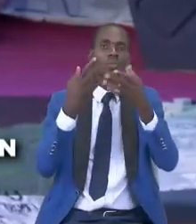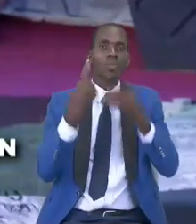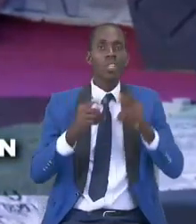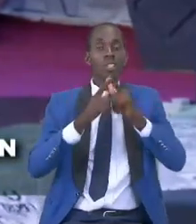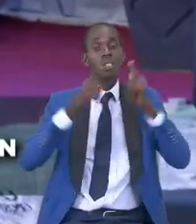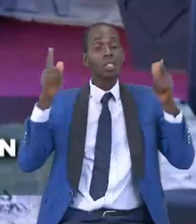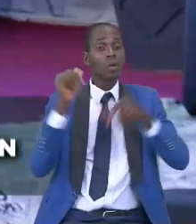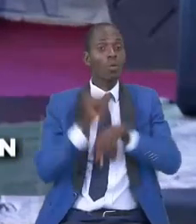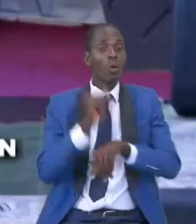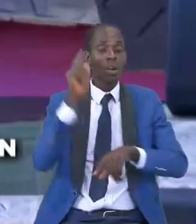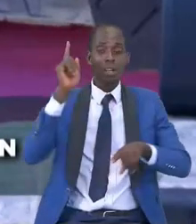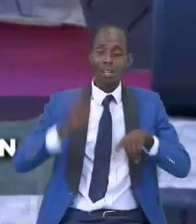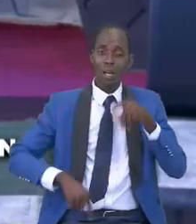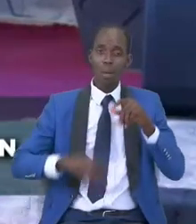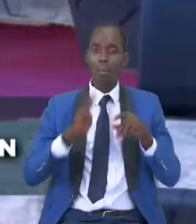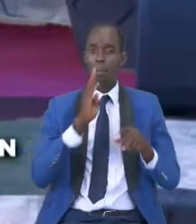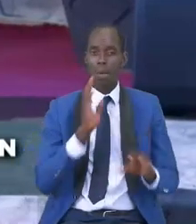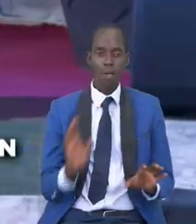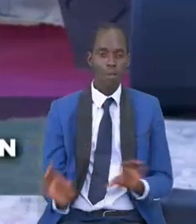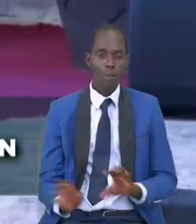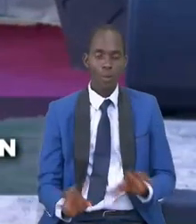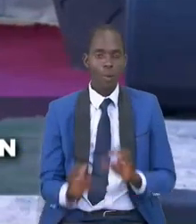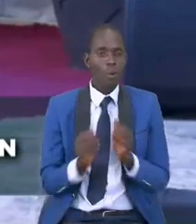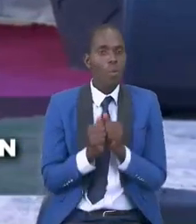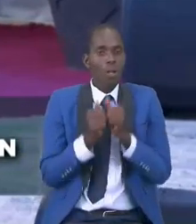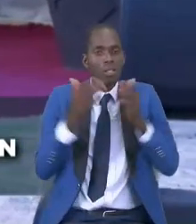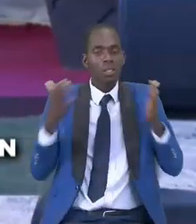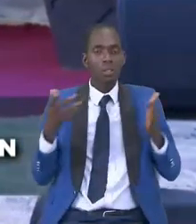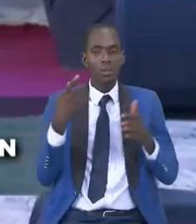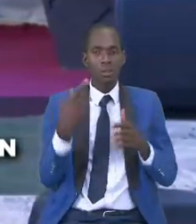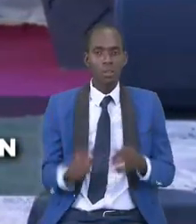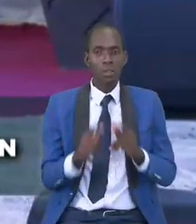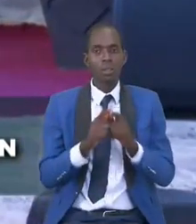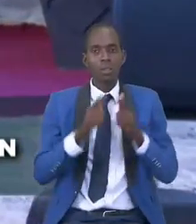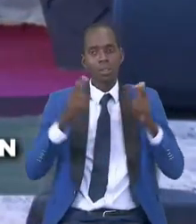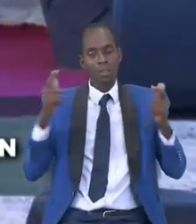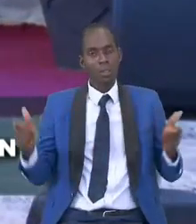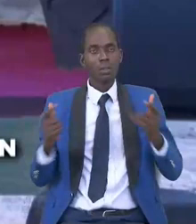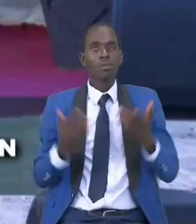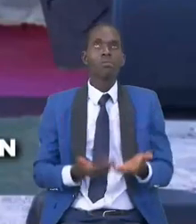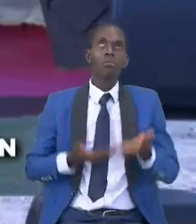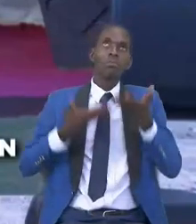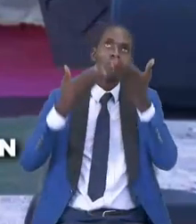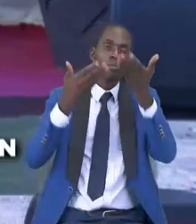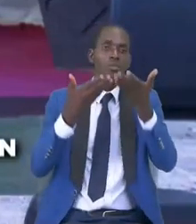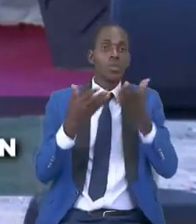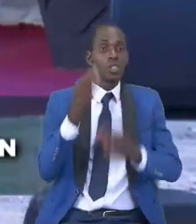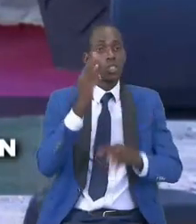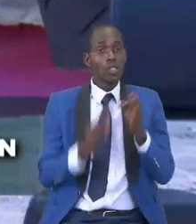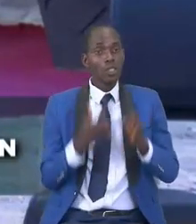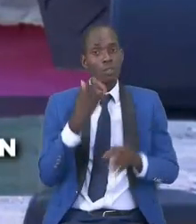La grande commission ne peut pas être accomplie sans une grande consécration. S'il